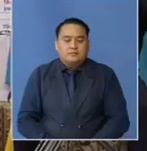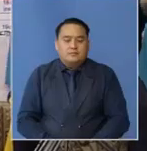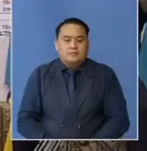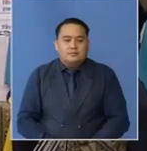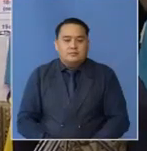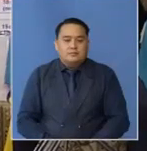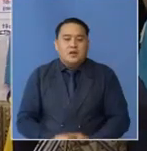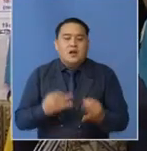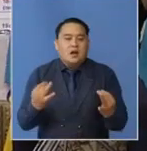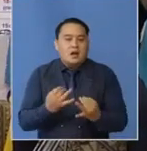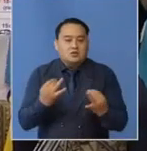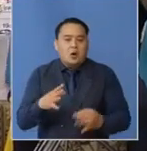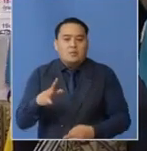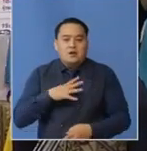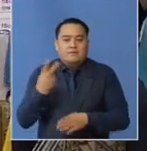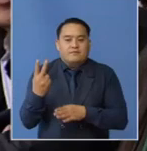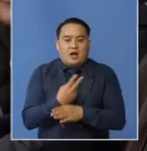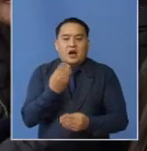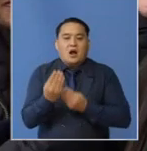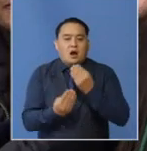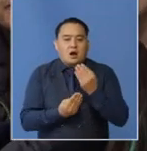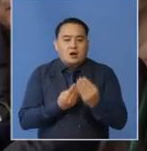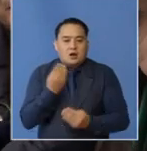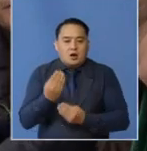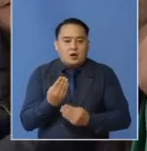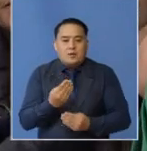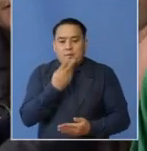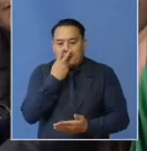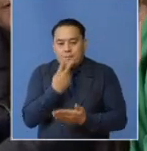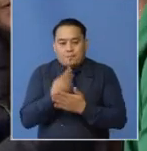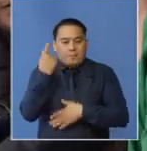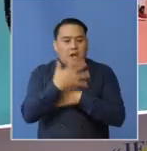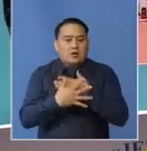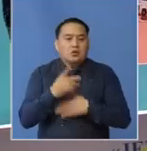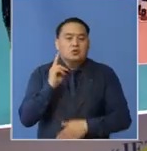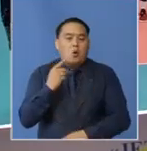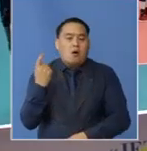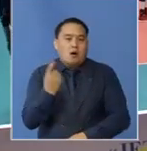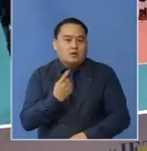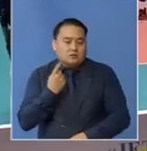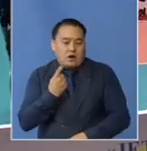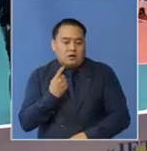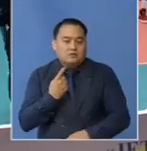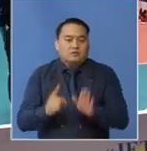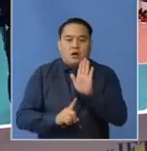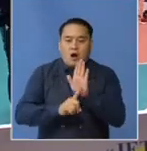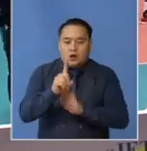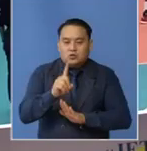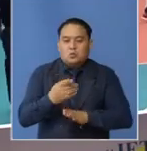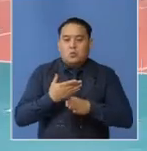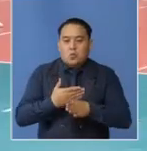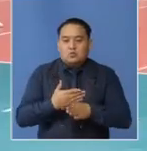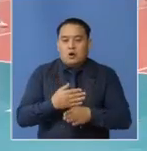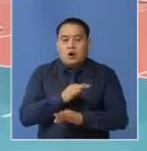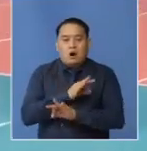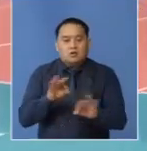Не менее зрелищной оказалась вторая партия. ЖТСУ дал явно понять, кто хозяин площадки. С самого начала, благодаря